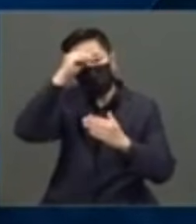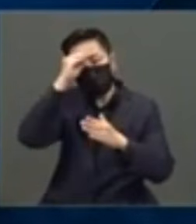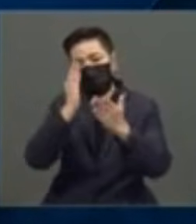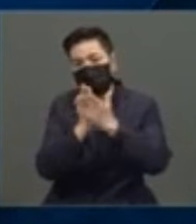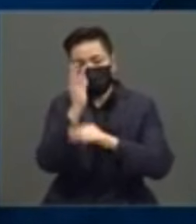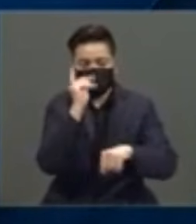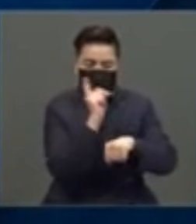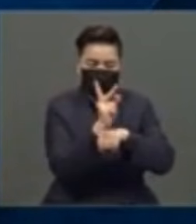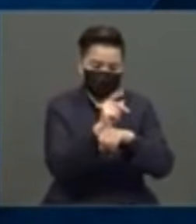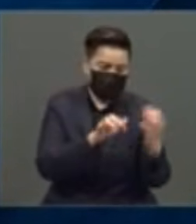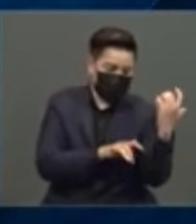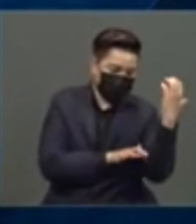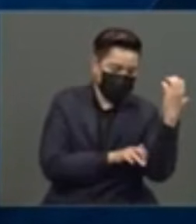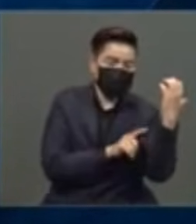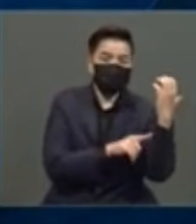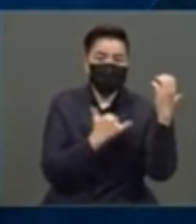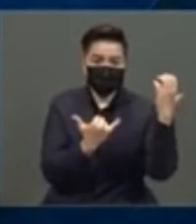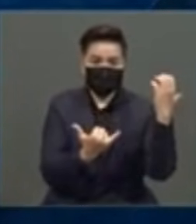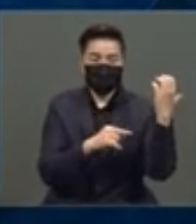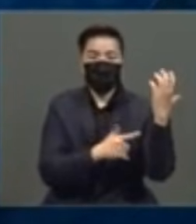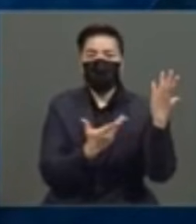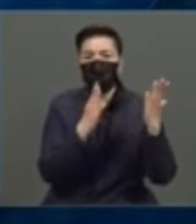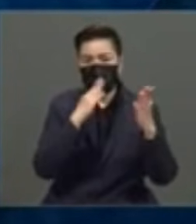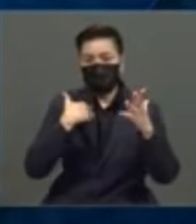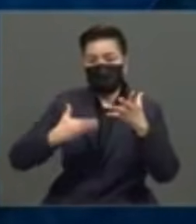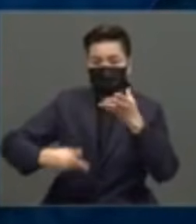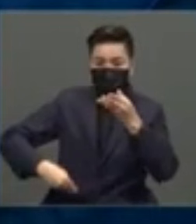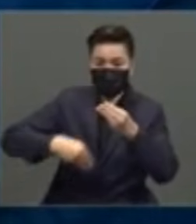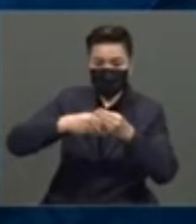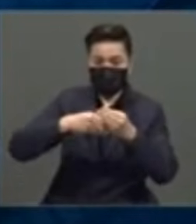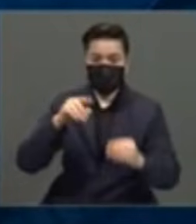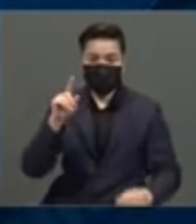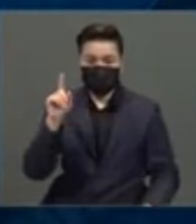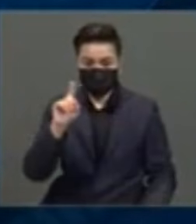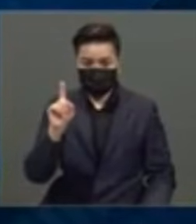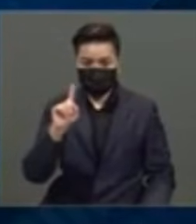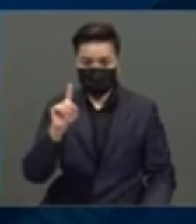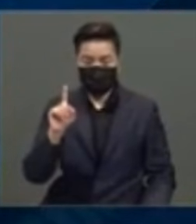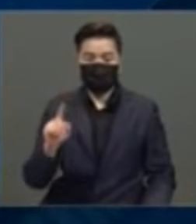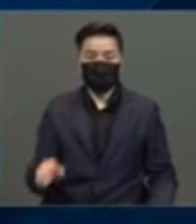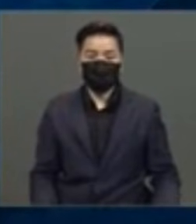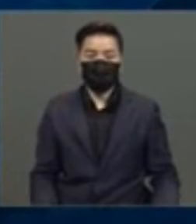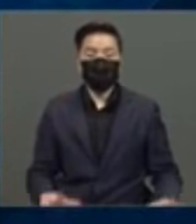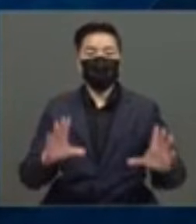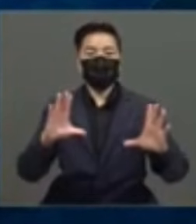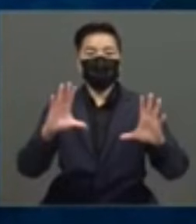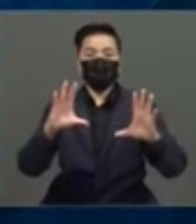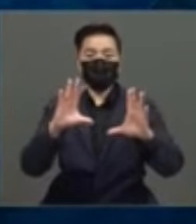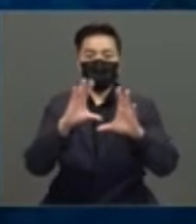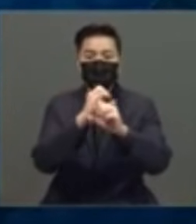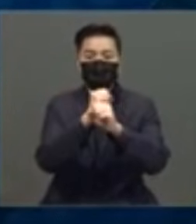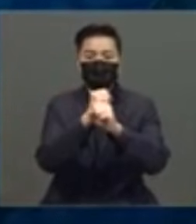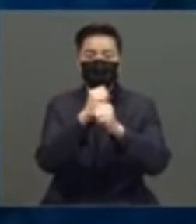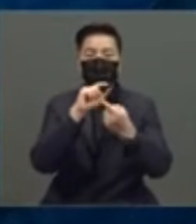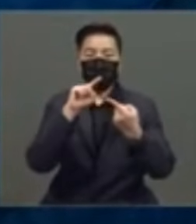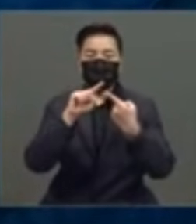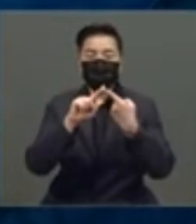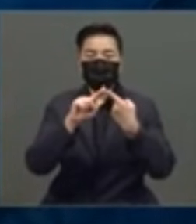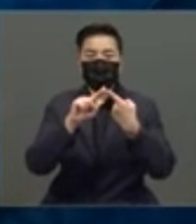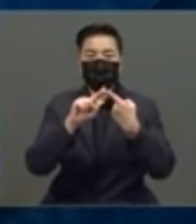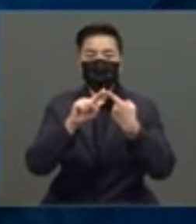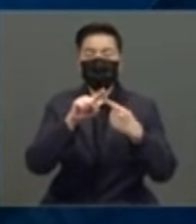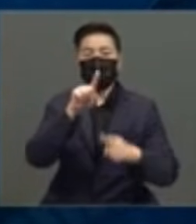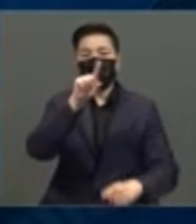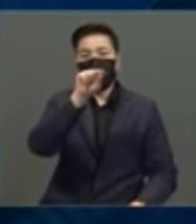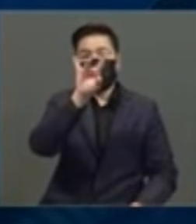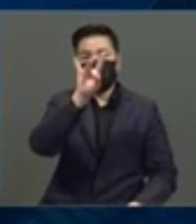นะครับมีข้อเพิ่มเติมก็คือข้อสรุปข้อกำหนดข้อฉบับข้อ